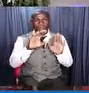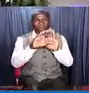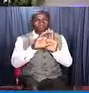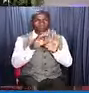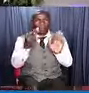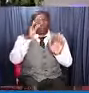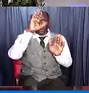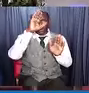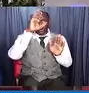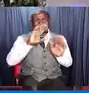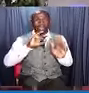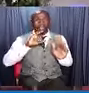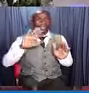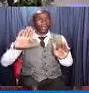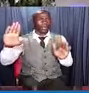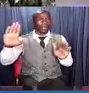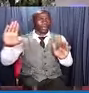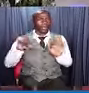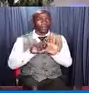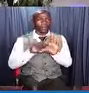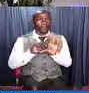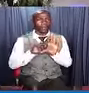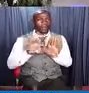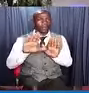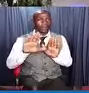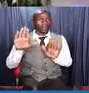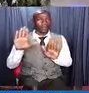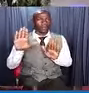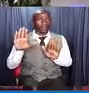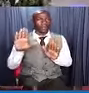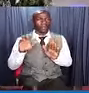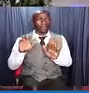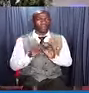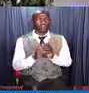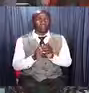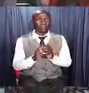Mungu, the command of God, yake, it's his commands.